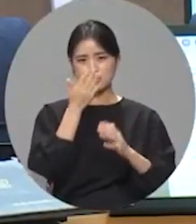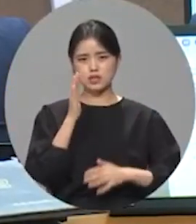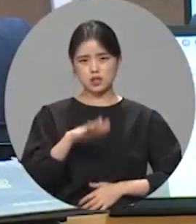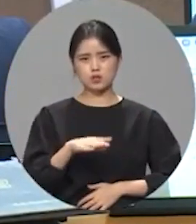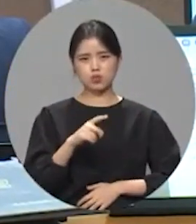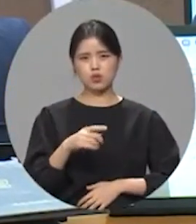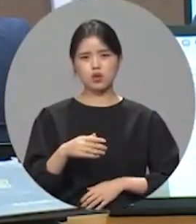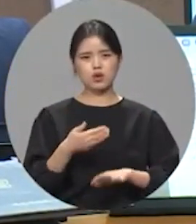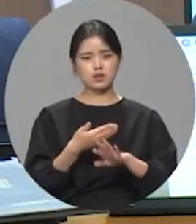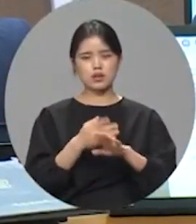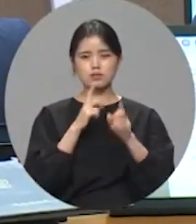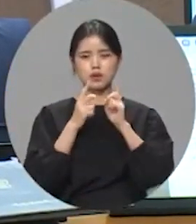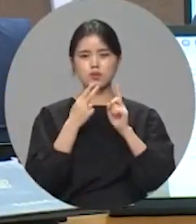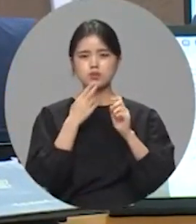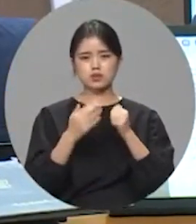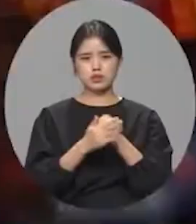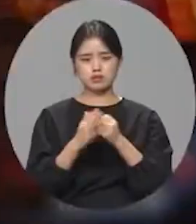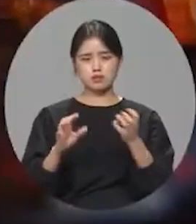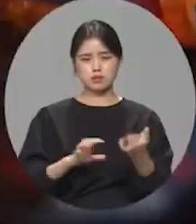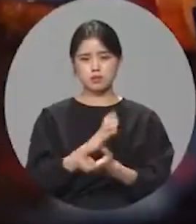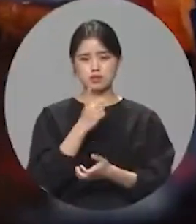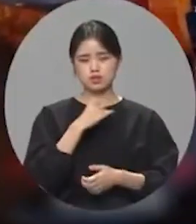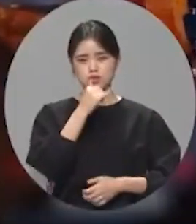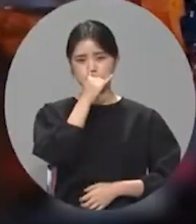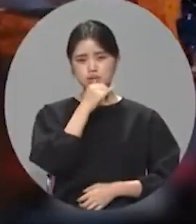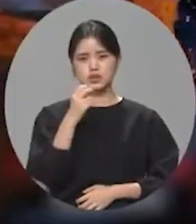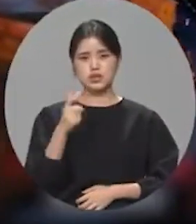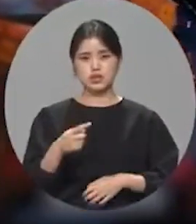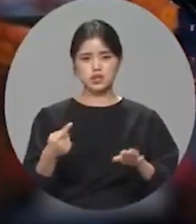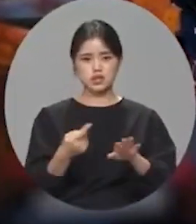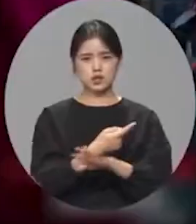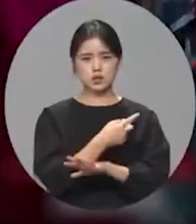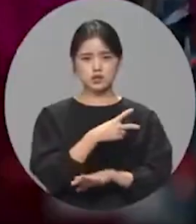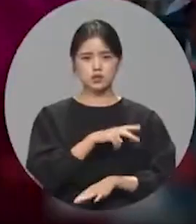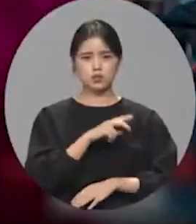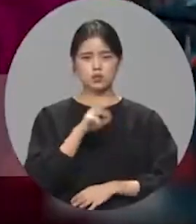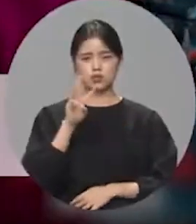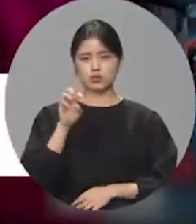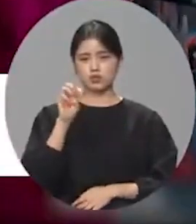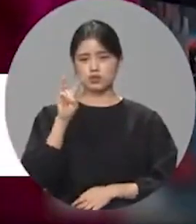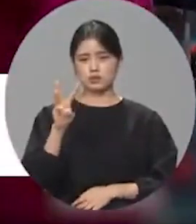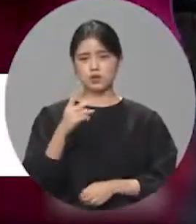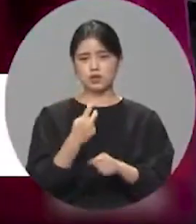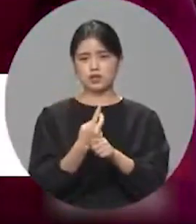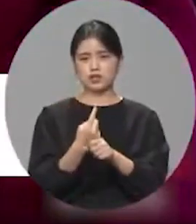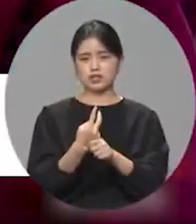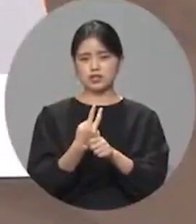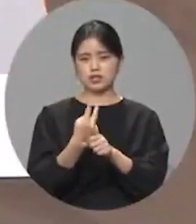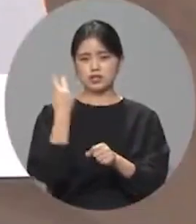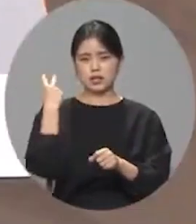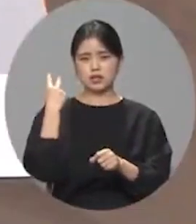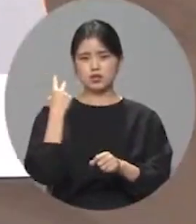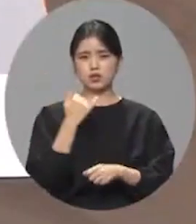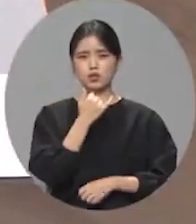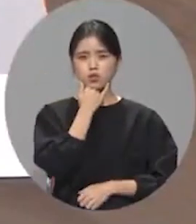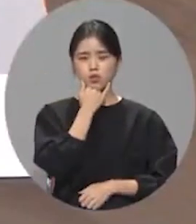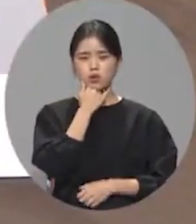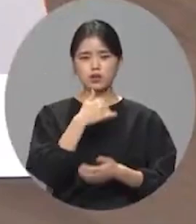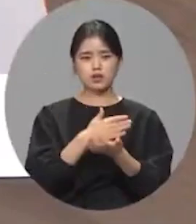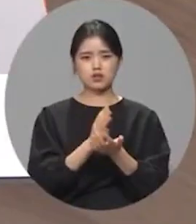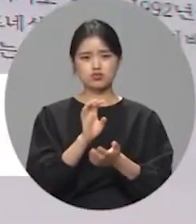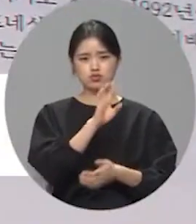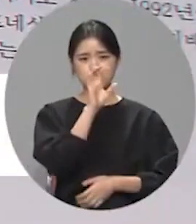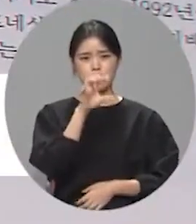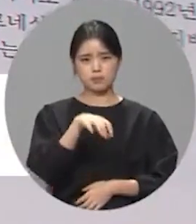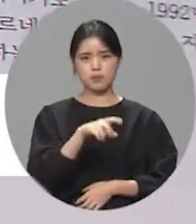이에 충돌 논란을 일으켰습니다 이밖에도 의원 33명이 재작년 독일과 폴란드 체코 등지에서